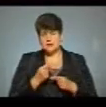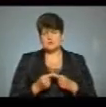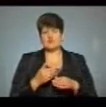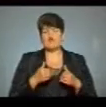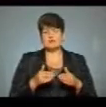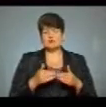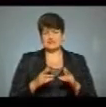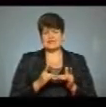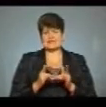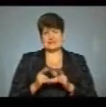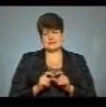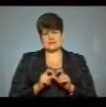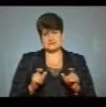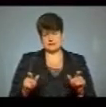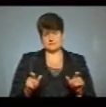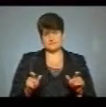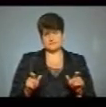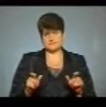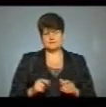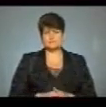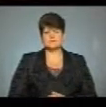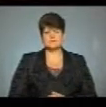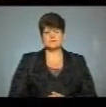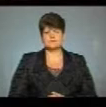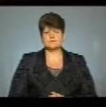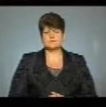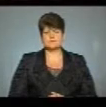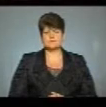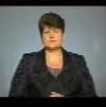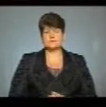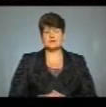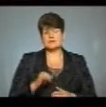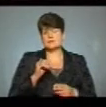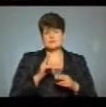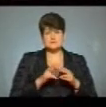випускників інтернатних закладів, повідомив Андрій Назаренко. І на цьому у мене